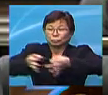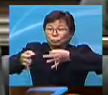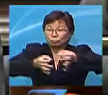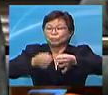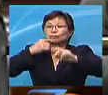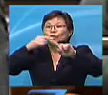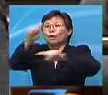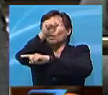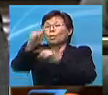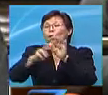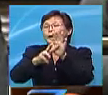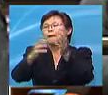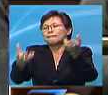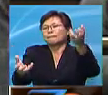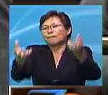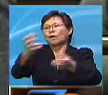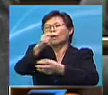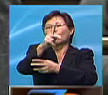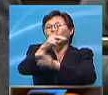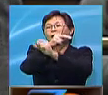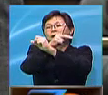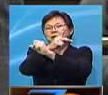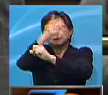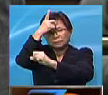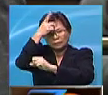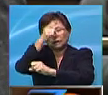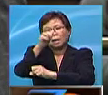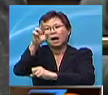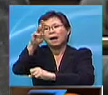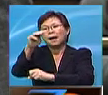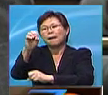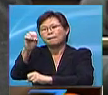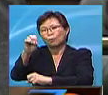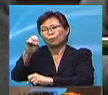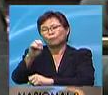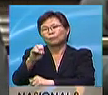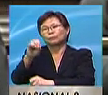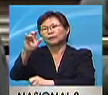tahun wakil BN Kuala Selangor Datuk irmo Hizam